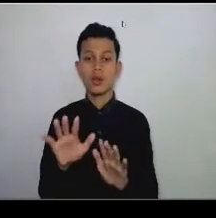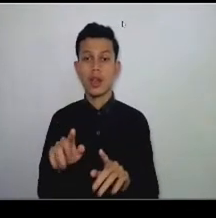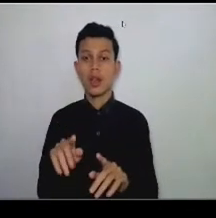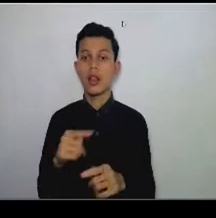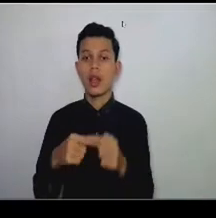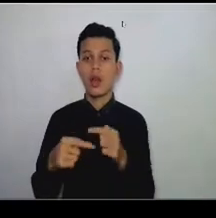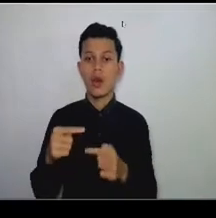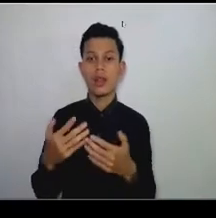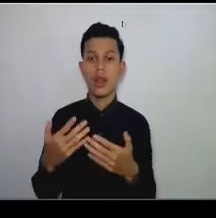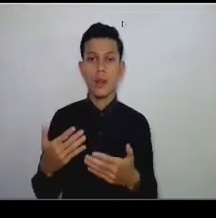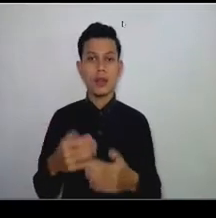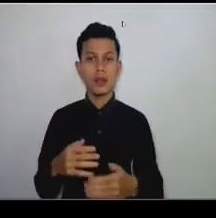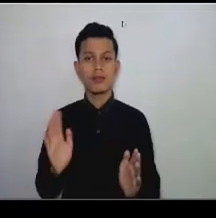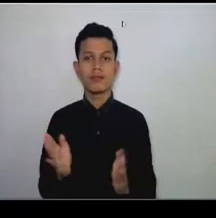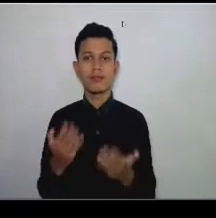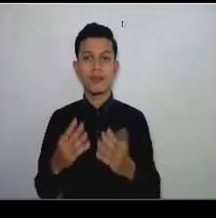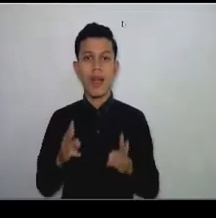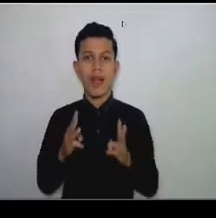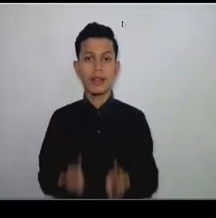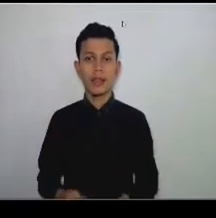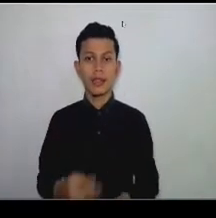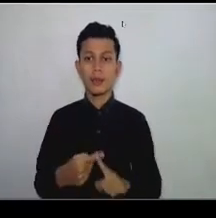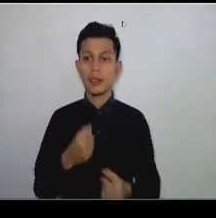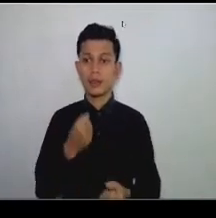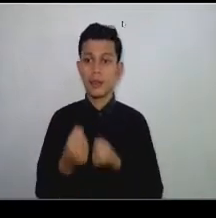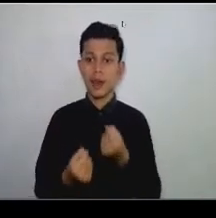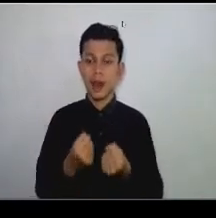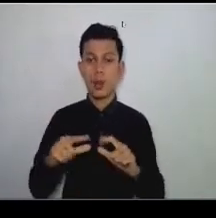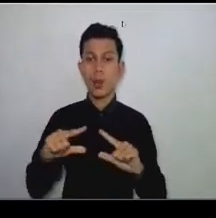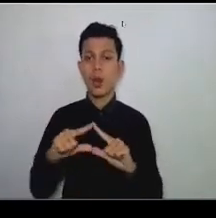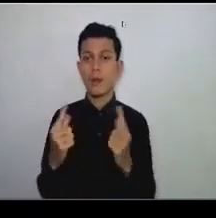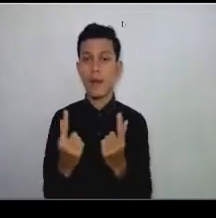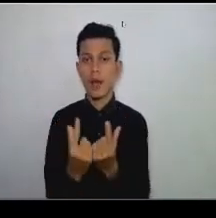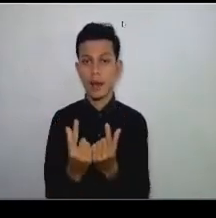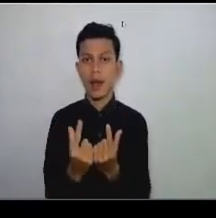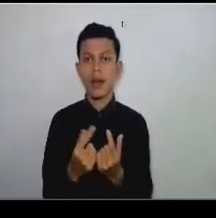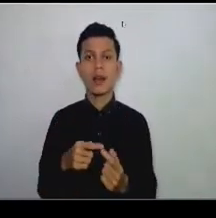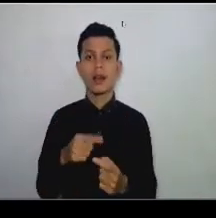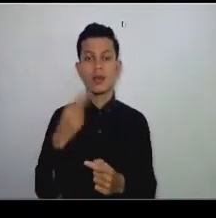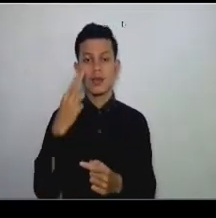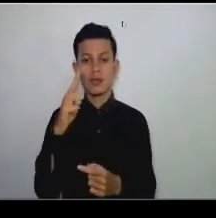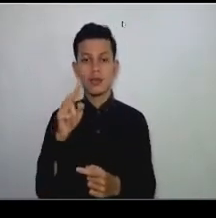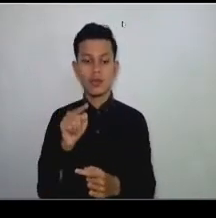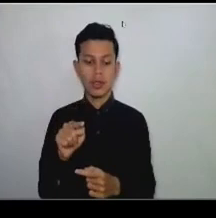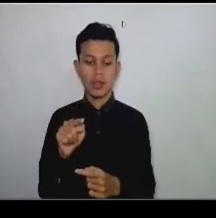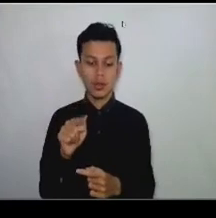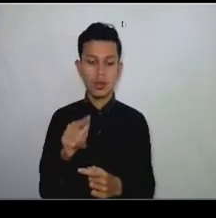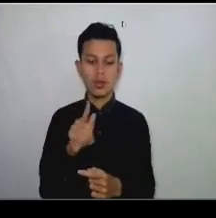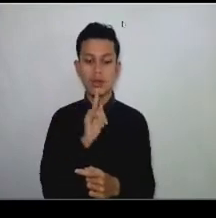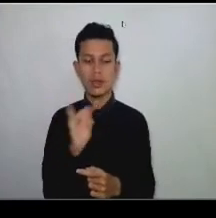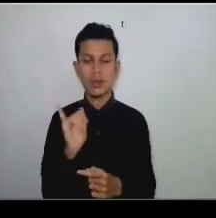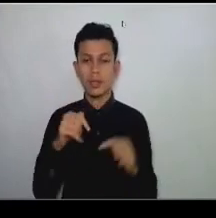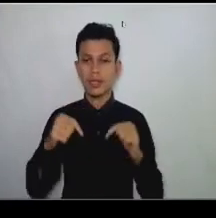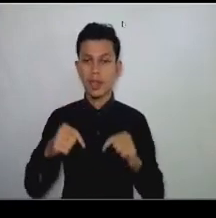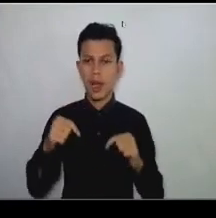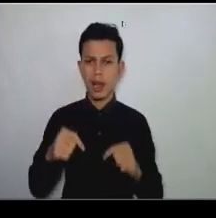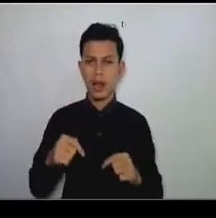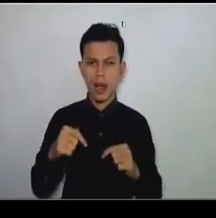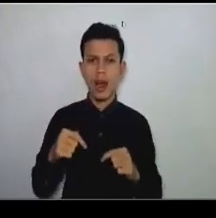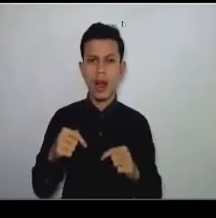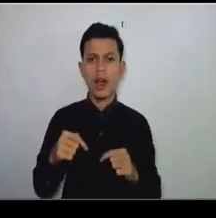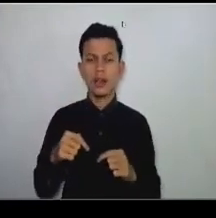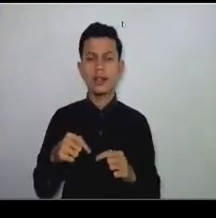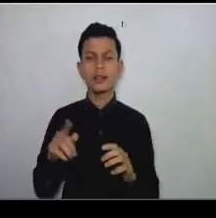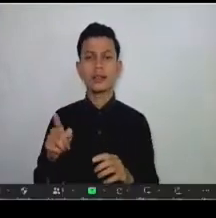tindakan penegakan etik dan perilaku oleh lembaga atau perangkat yang diiwenang untuk itu sebagaimana yang saat ini berada di tangan